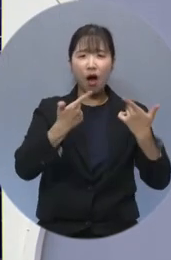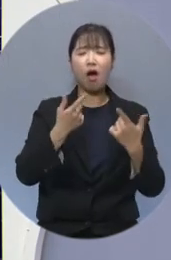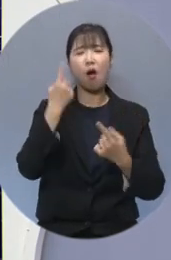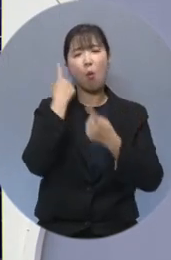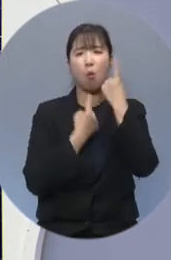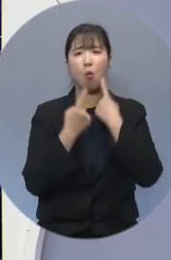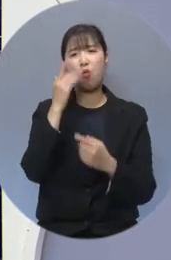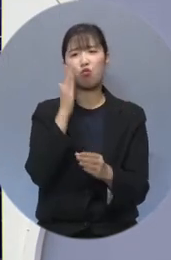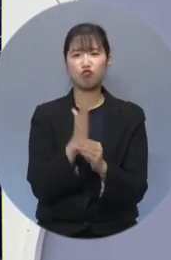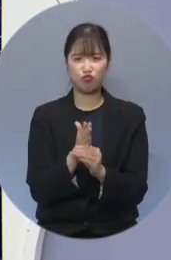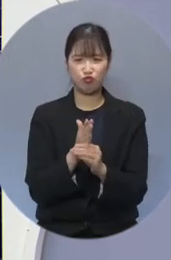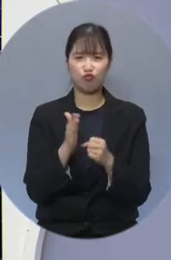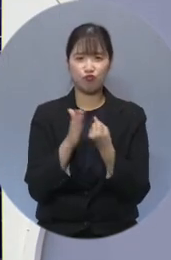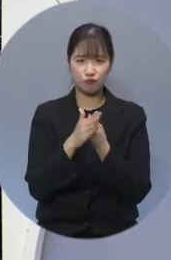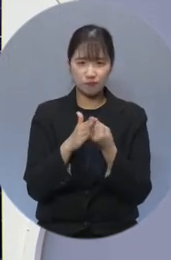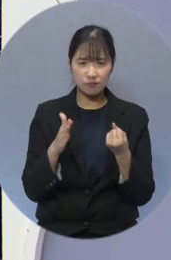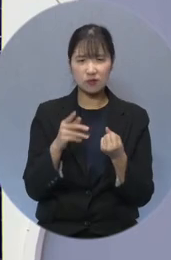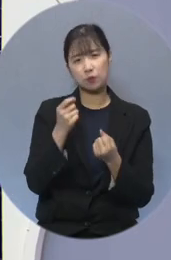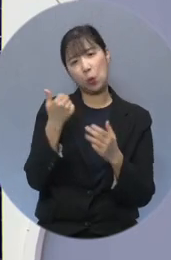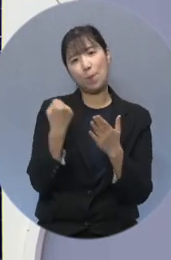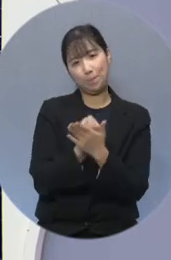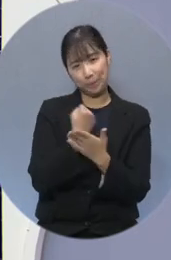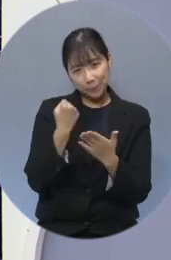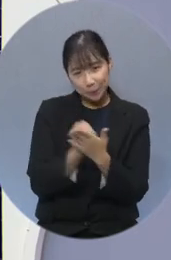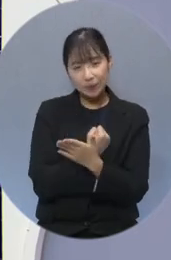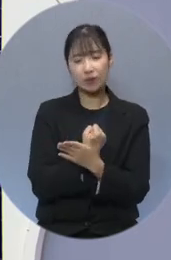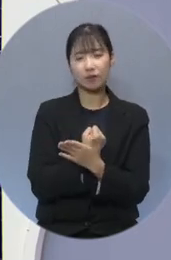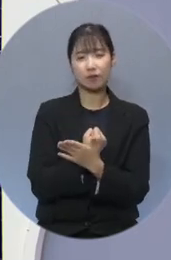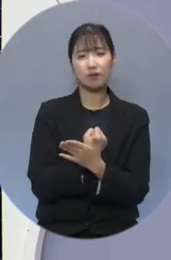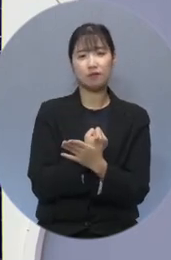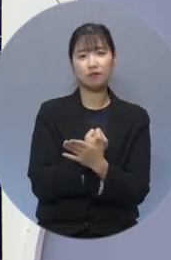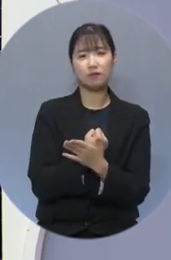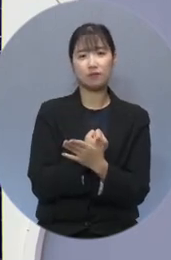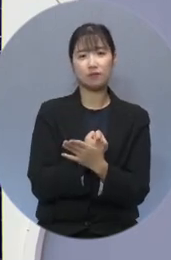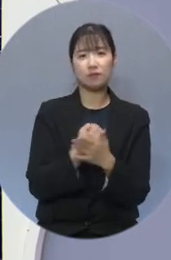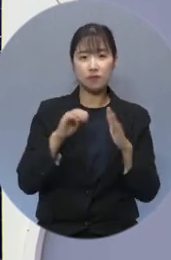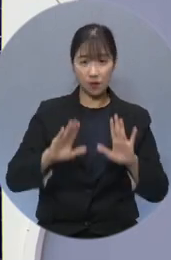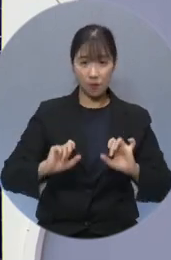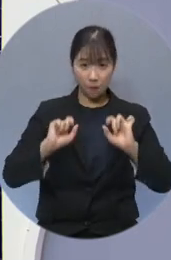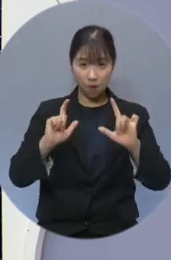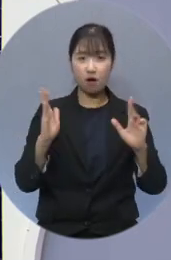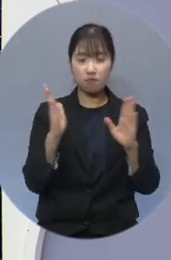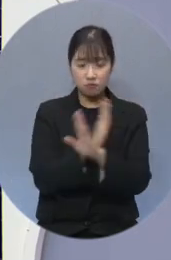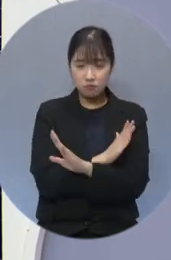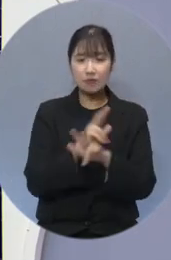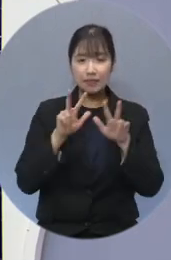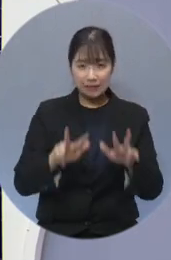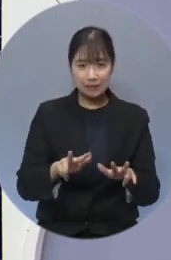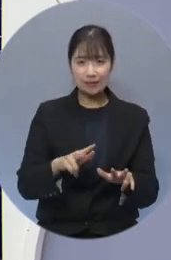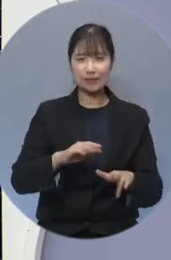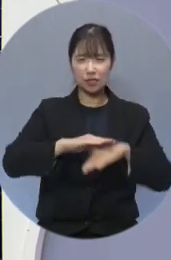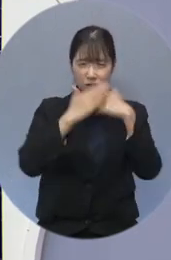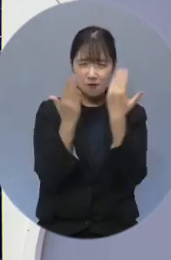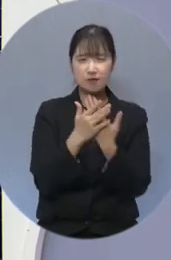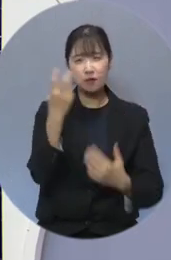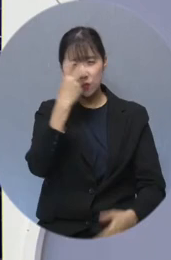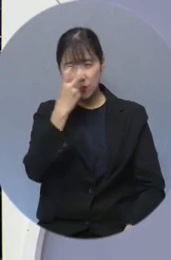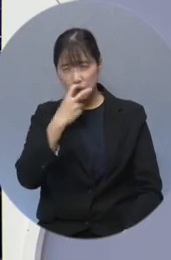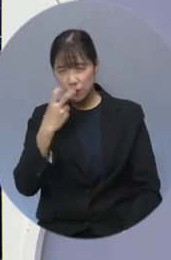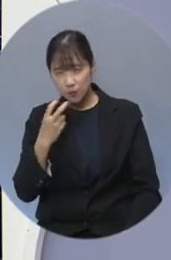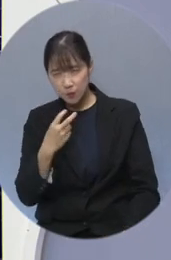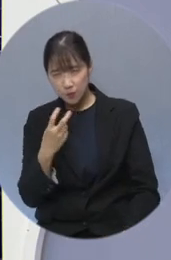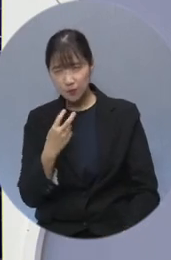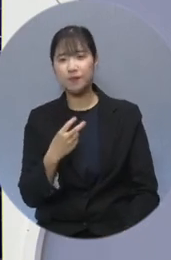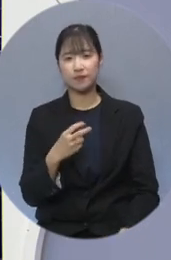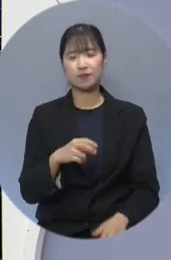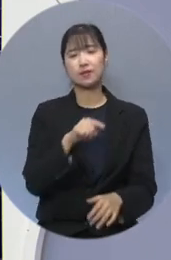많이 훼손되고 있어서 그런 것이 좀 안타까워서 지금 이제 올해부터라도 저희들이 이 전면 조사를 지금 하고 있고요.